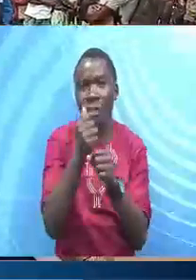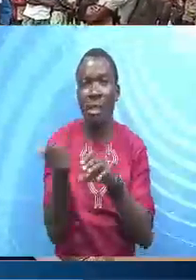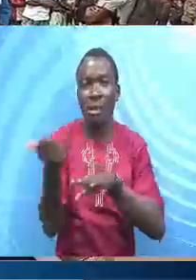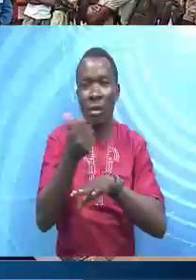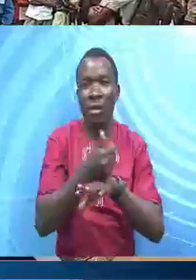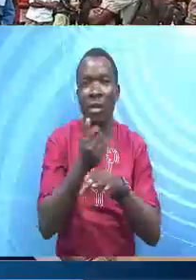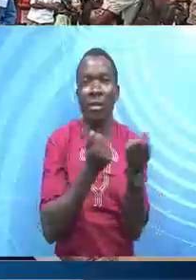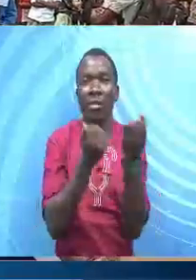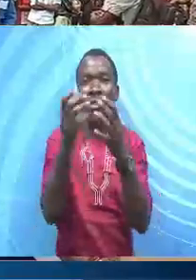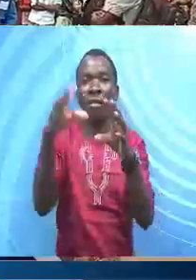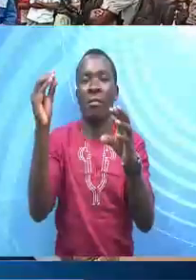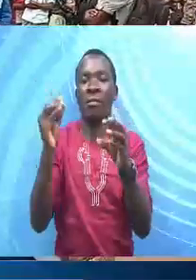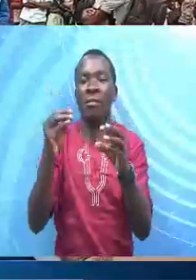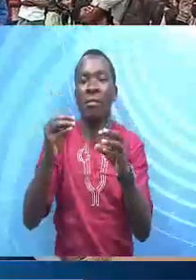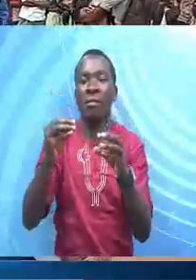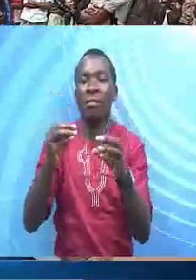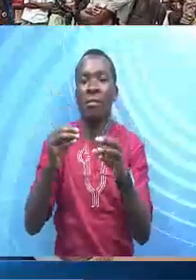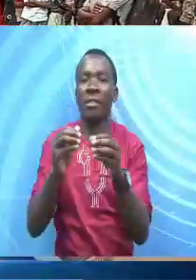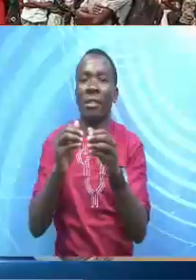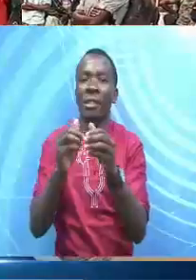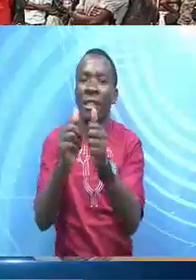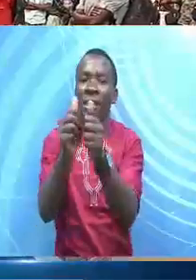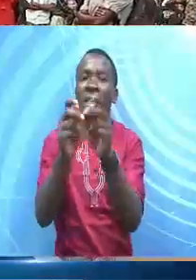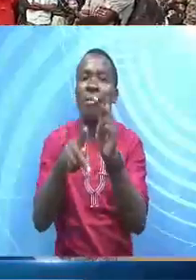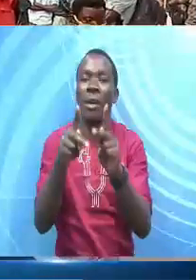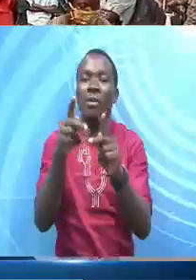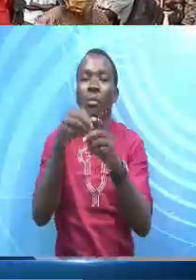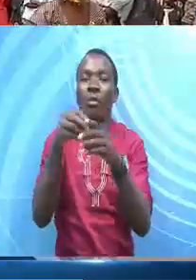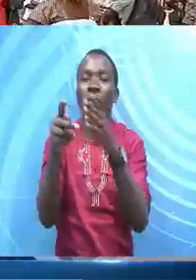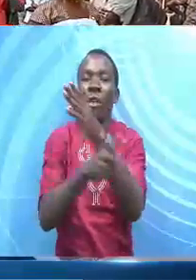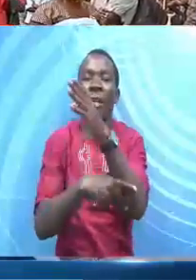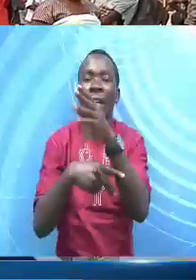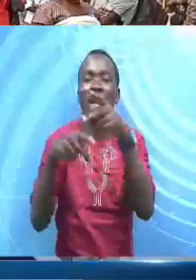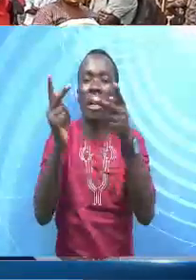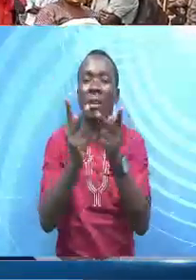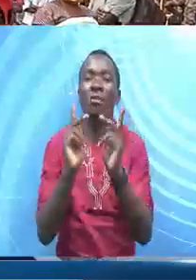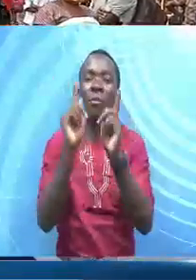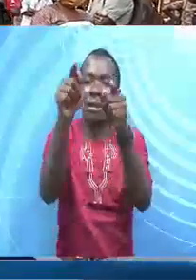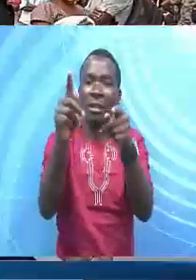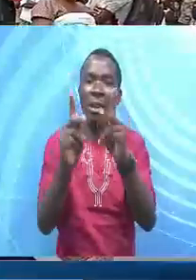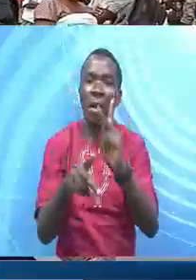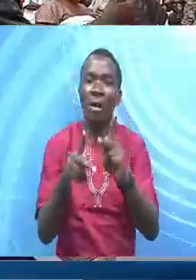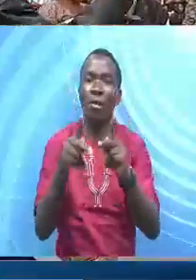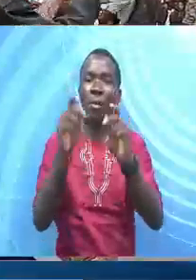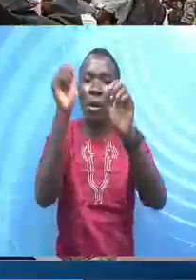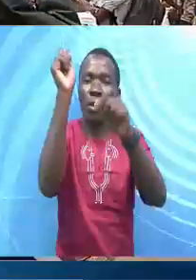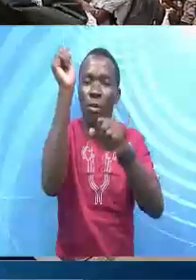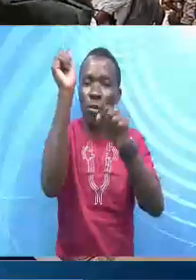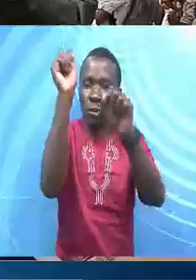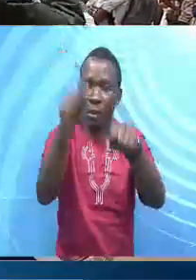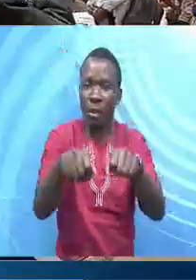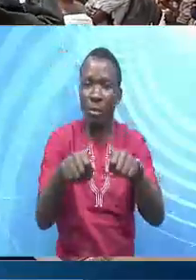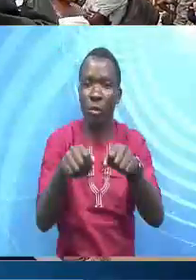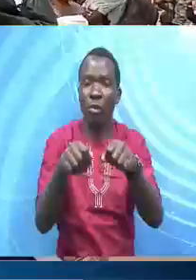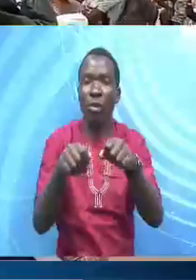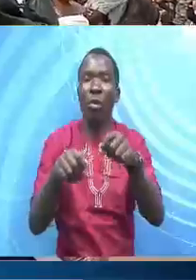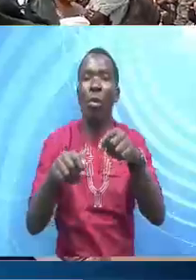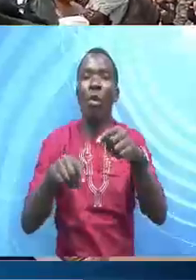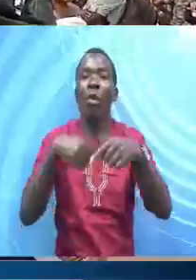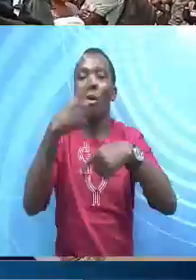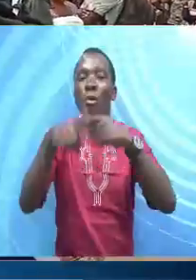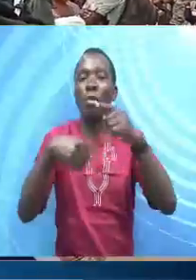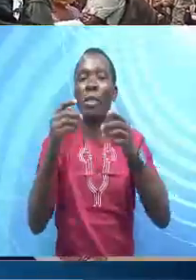imodoka zitwara abantu mu ntara aho bagenda bajya kugira ngo abantu barusheho gukomeza kutabangamirwa kugira ngo bakomeze kwirinda